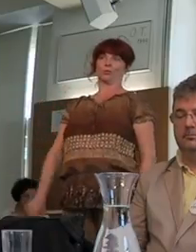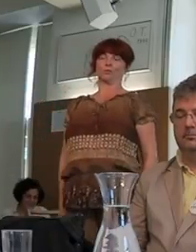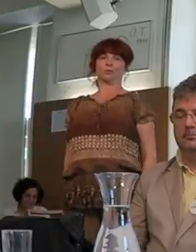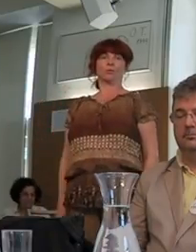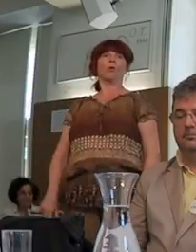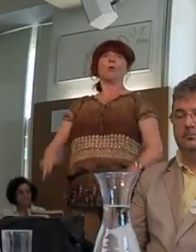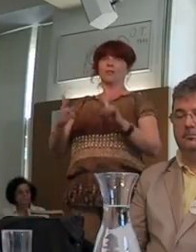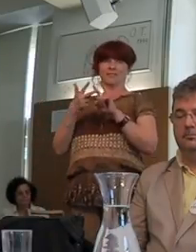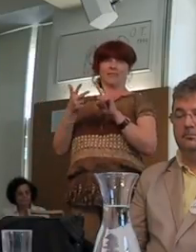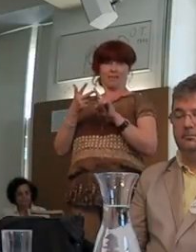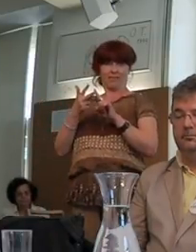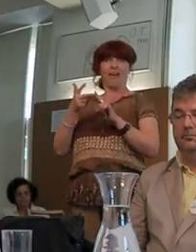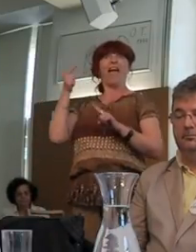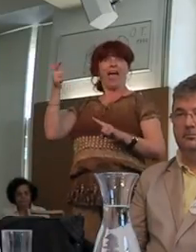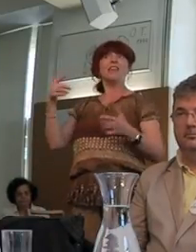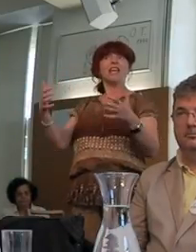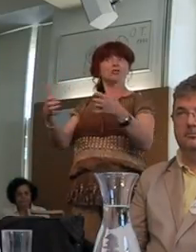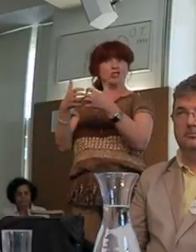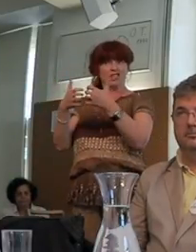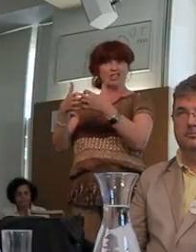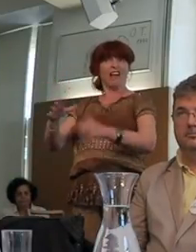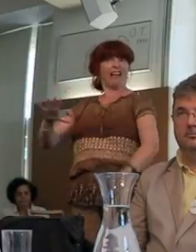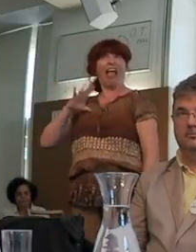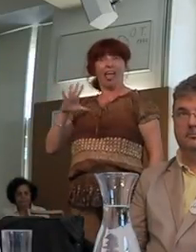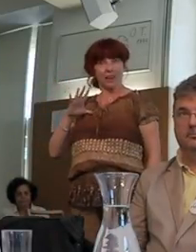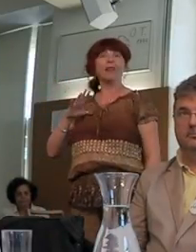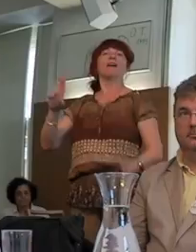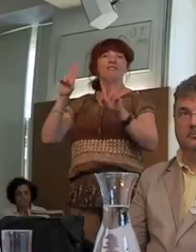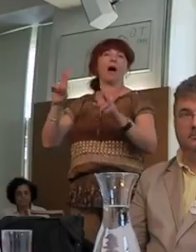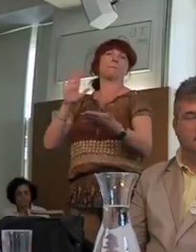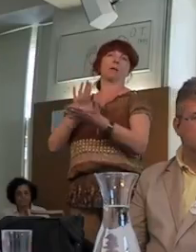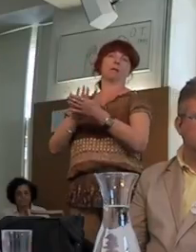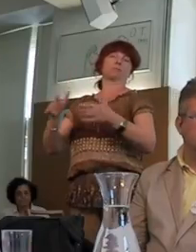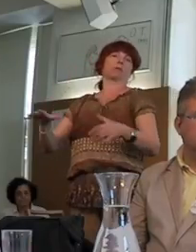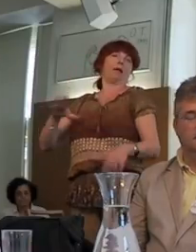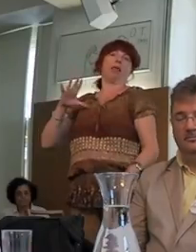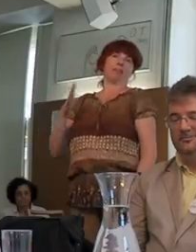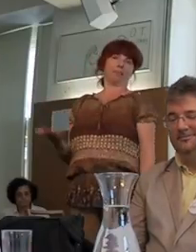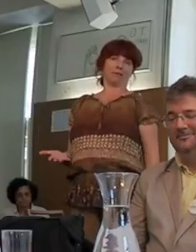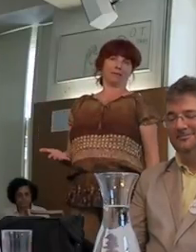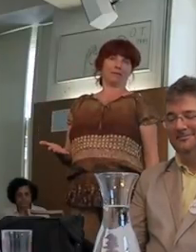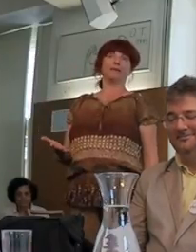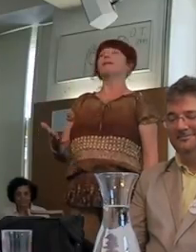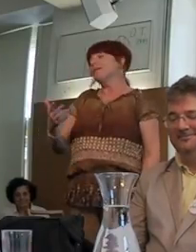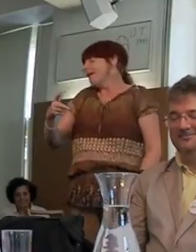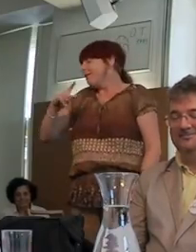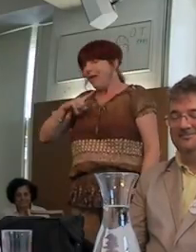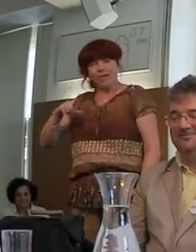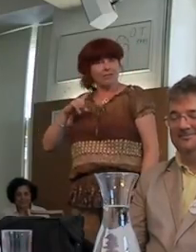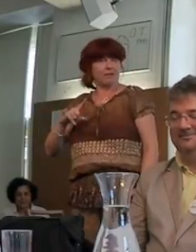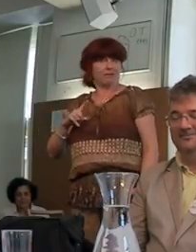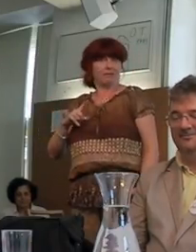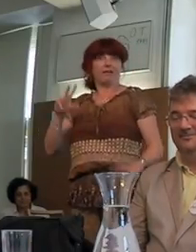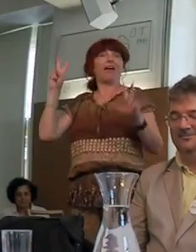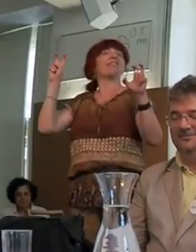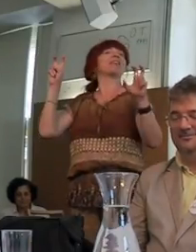geile Geschichte ist eine geile Geschichte. Und ich glaube, uns werden die Themen leider nicht ausgehen. Wenn ich mal